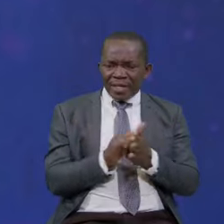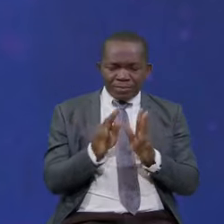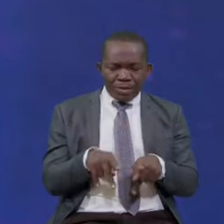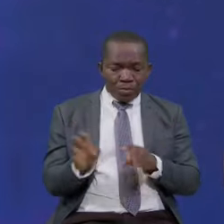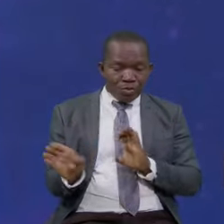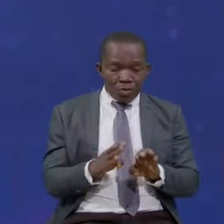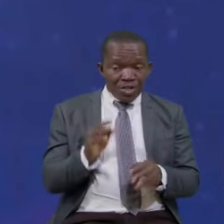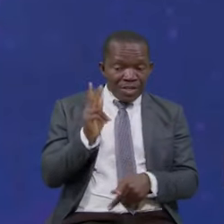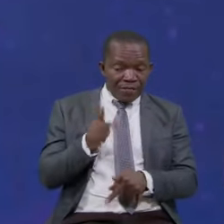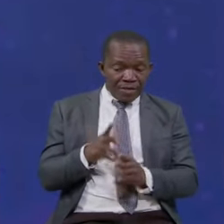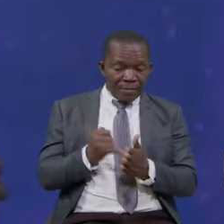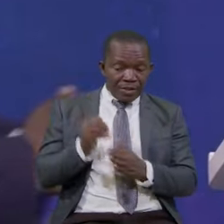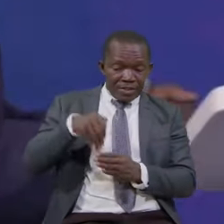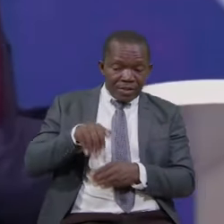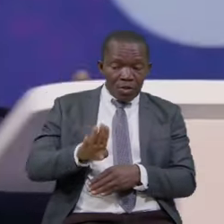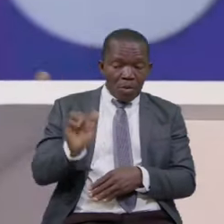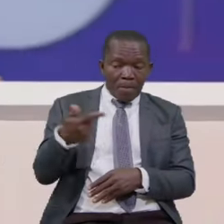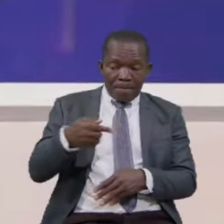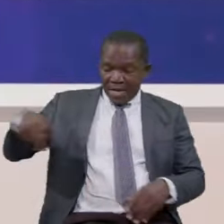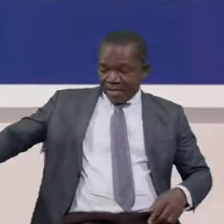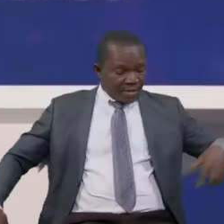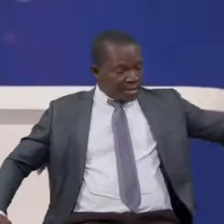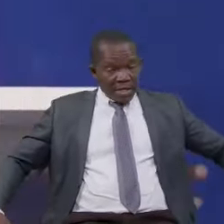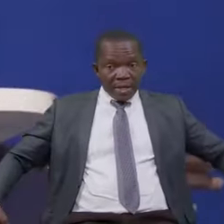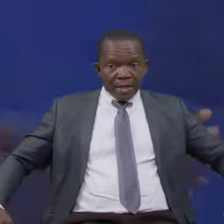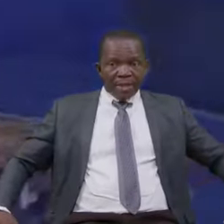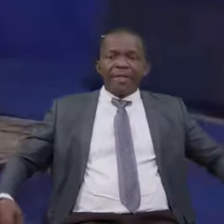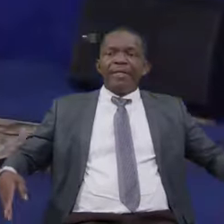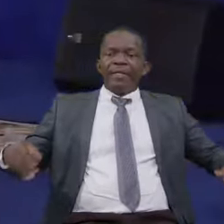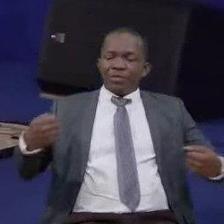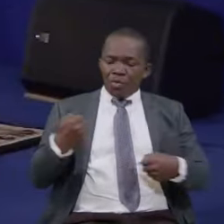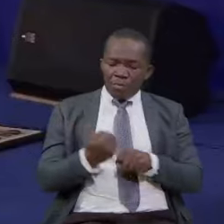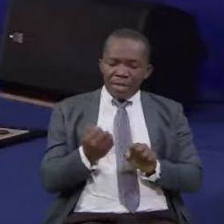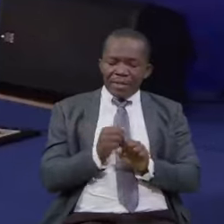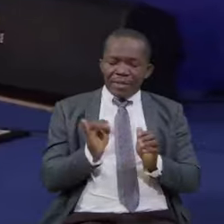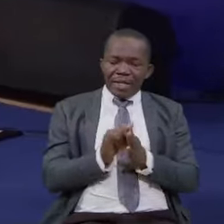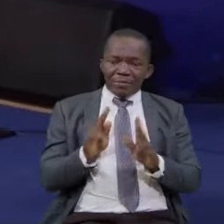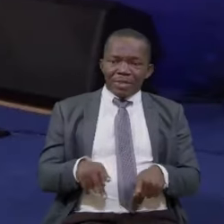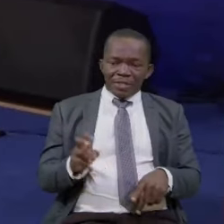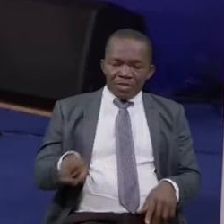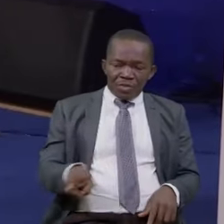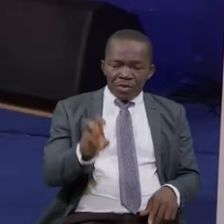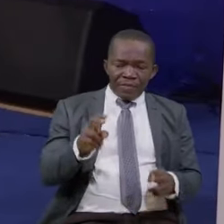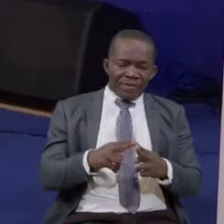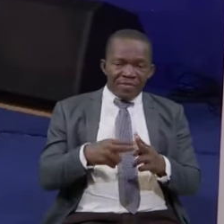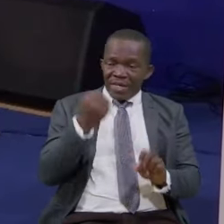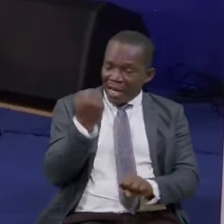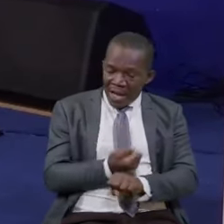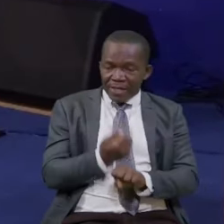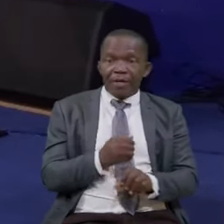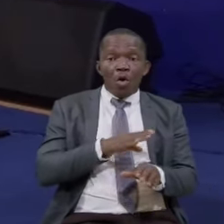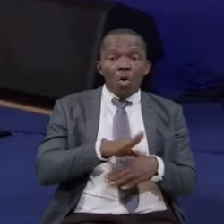en vous vous ne pouvez pas les atrocités toutes les atrocités du monde et les